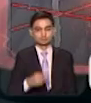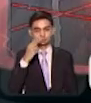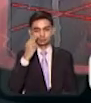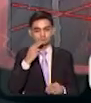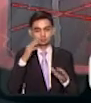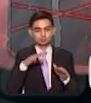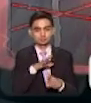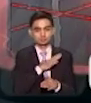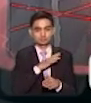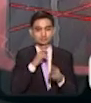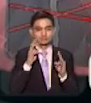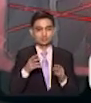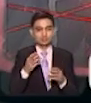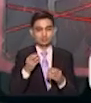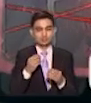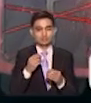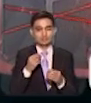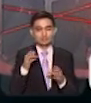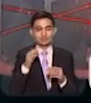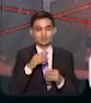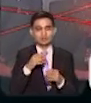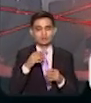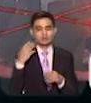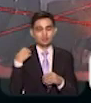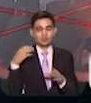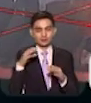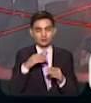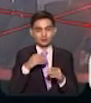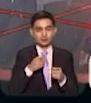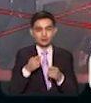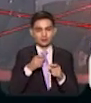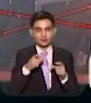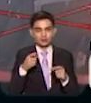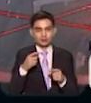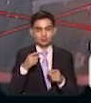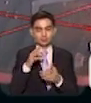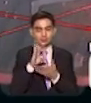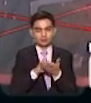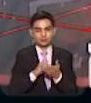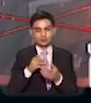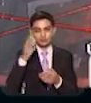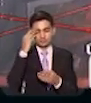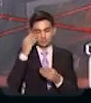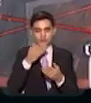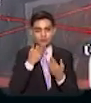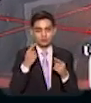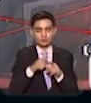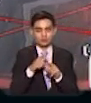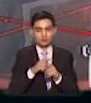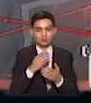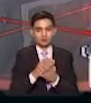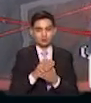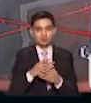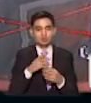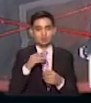Астанадағы қайғылы жағдайдан шенеуніктер де өзімізде сабақ алмаған сияқтымыз. Ақтөбеде тұрғын